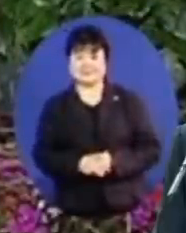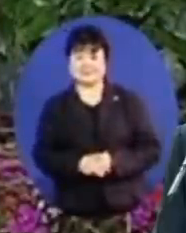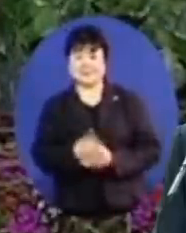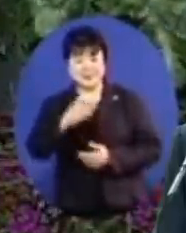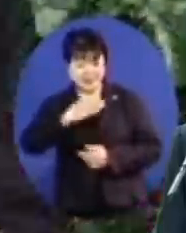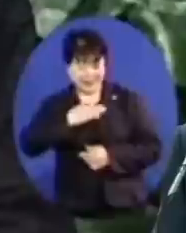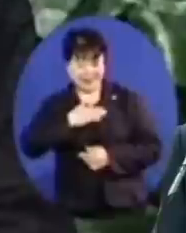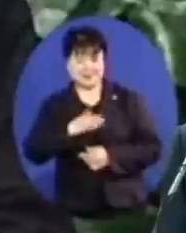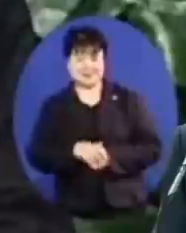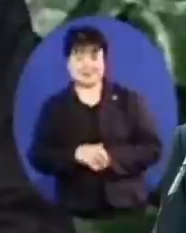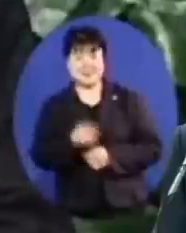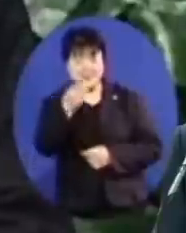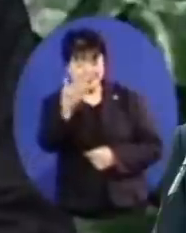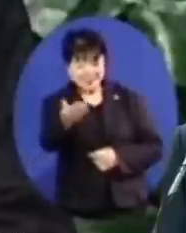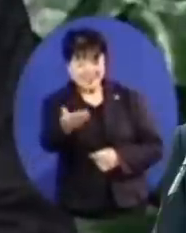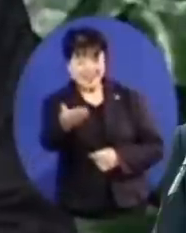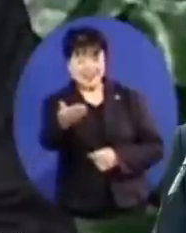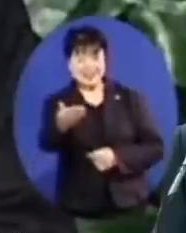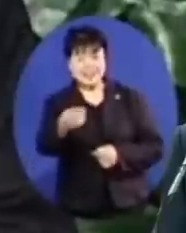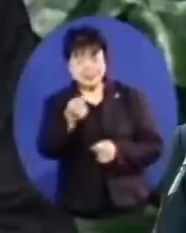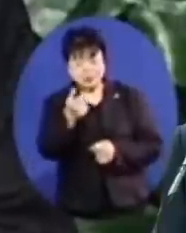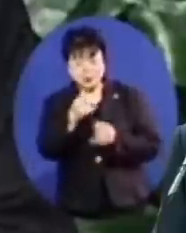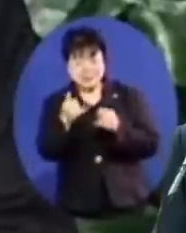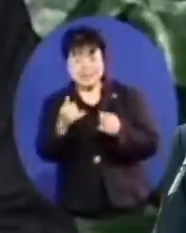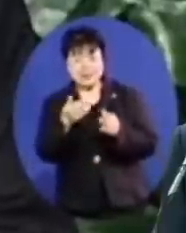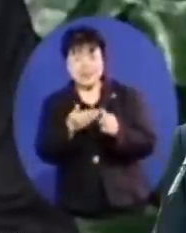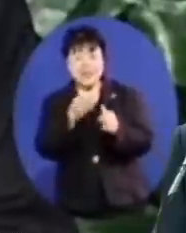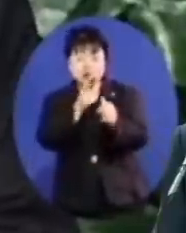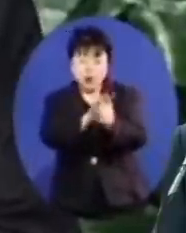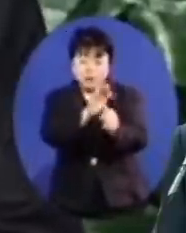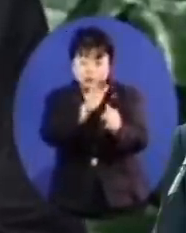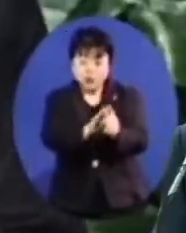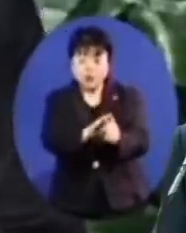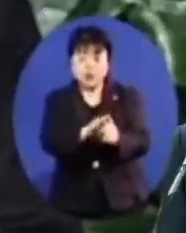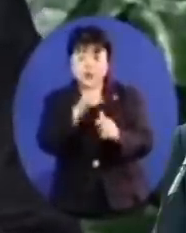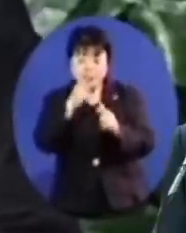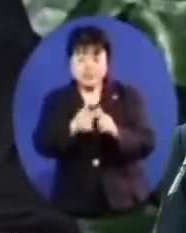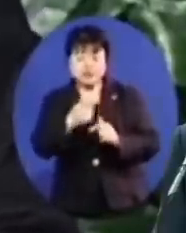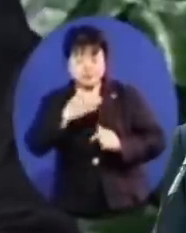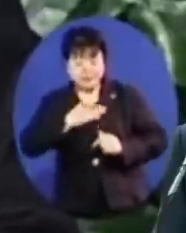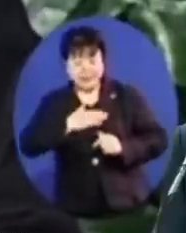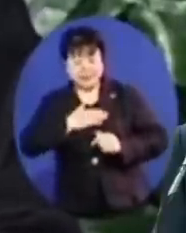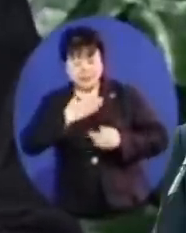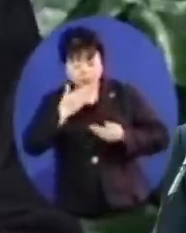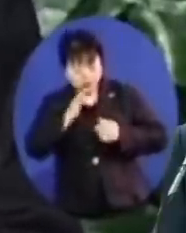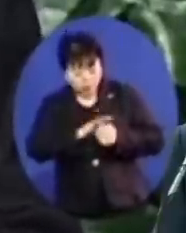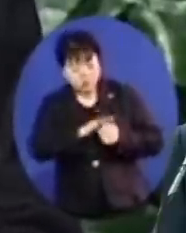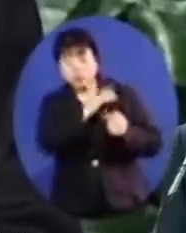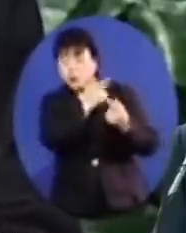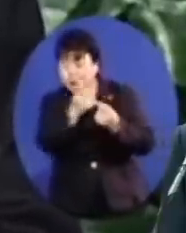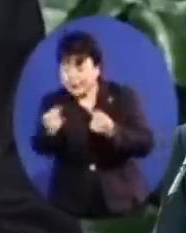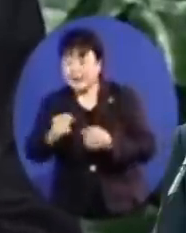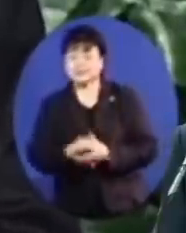내가 이 적은 한 사람에게 한 것이 바로 나를 위해서 한 것이다.